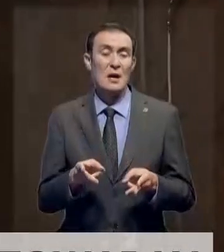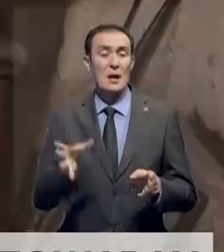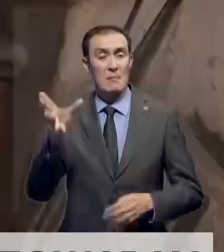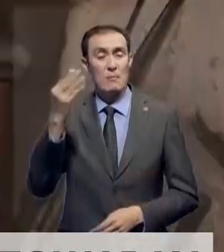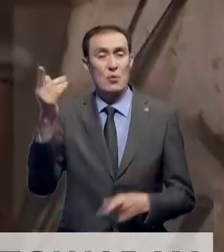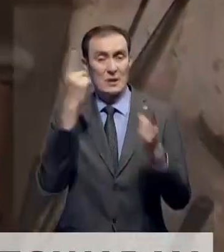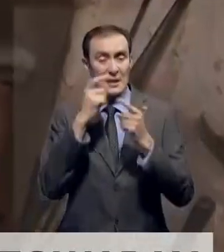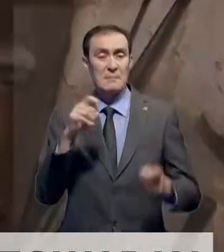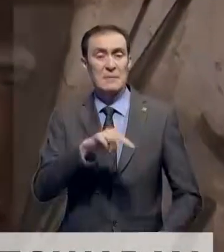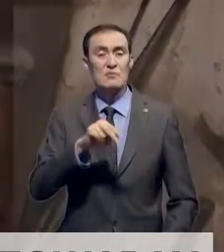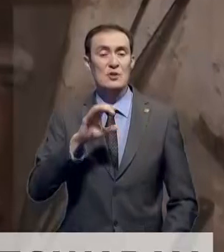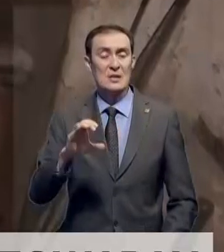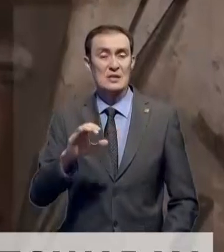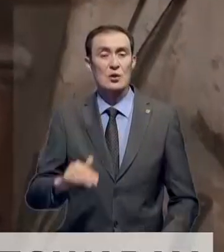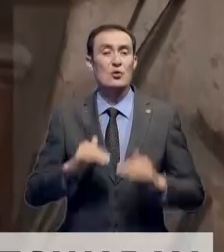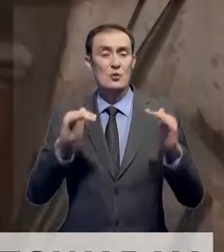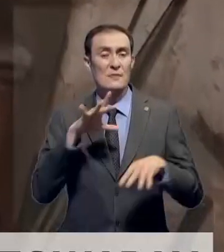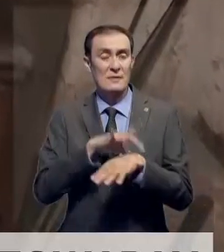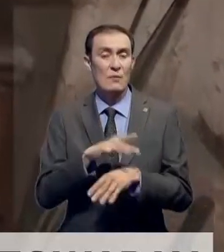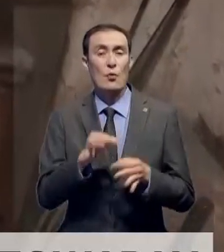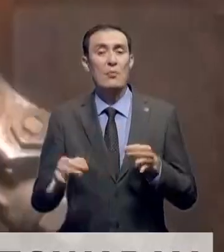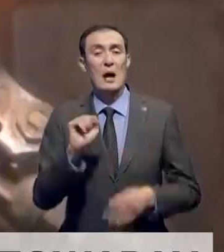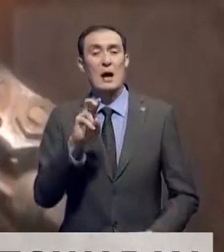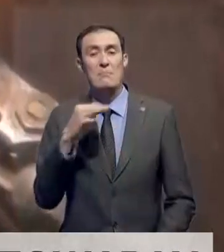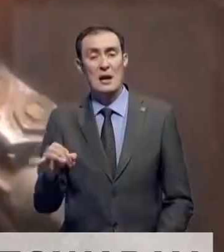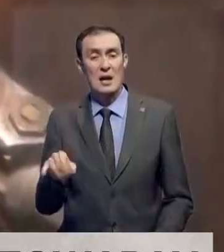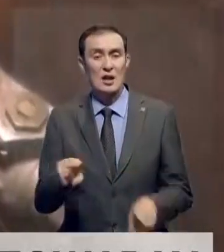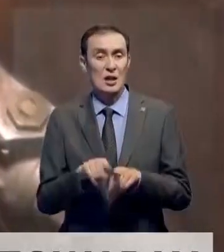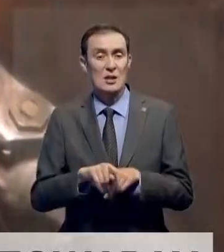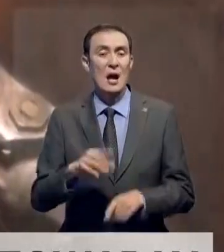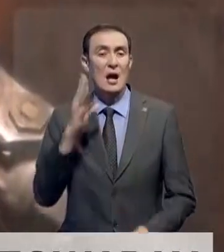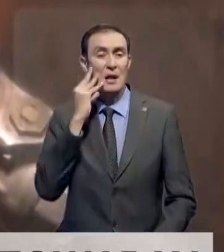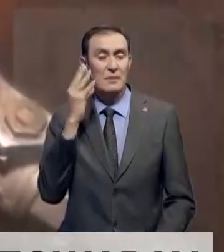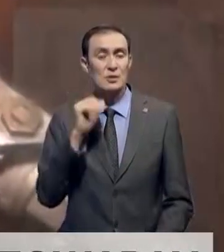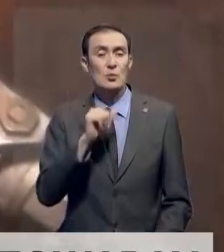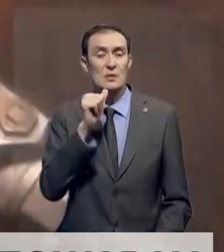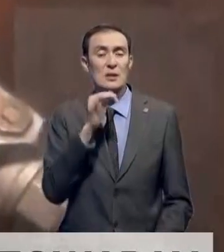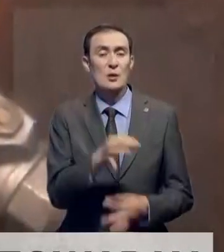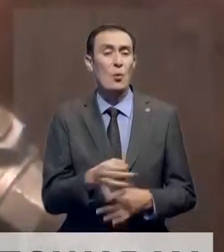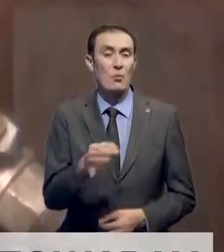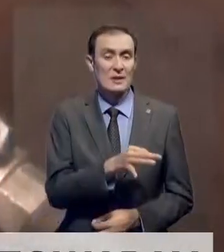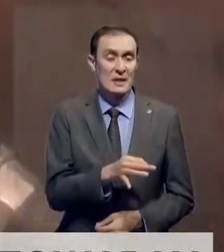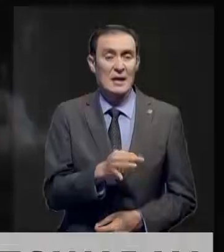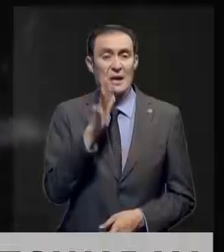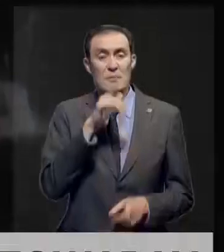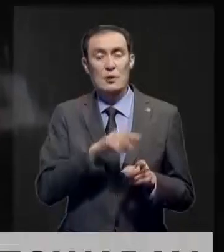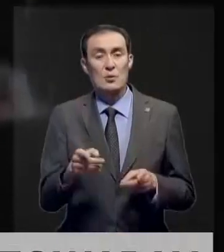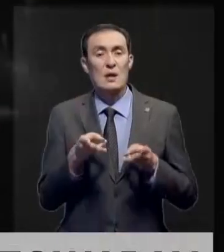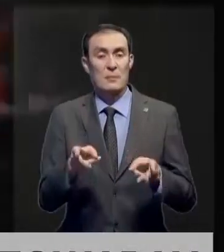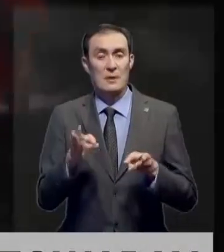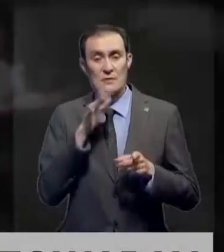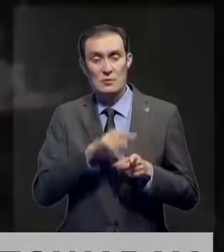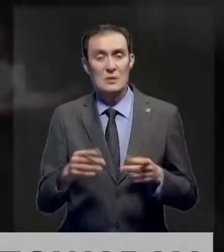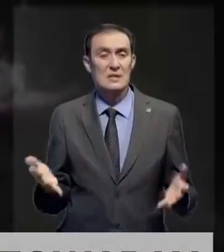печей. По данным МЧС, рост зафиксирован в области Абай, а также Алматинском и Костанайском регионах. В период